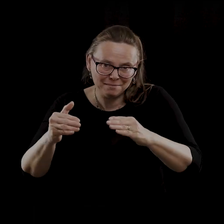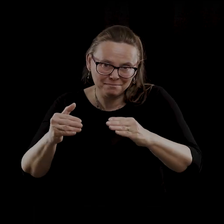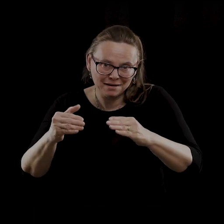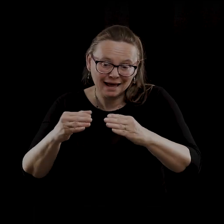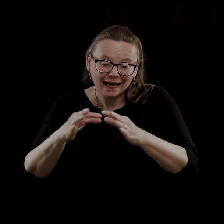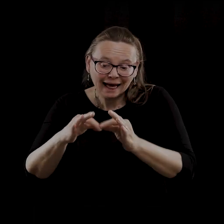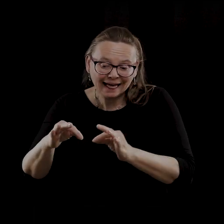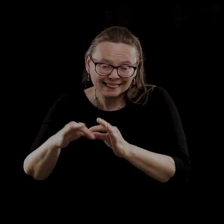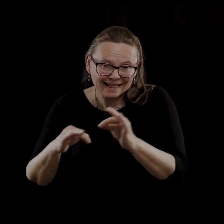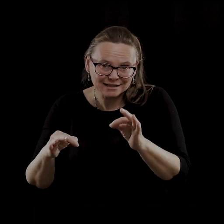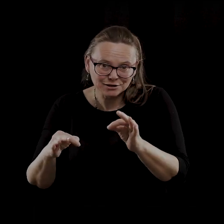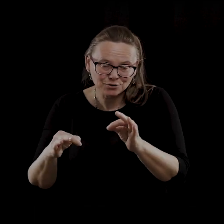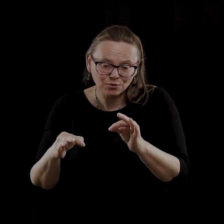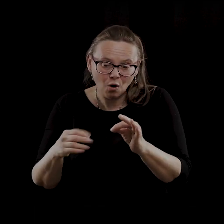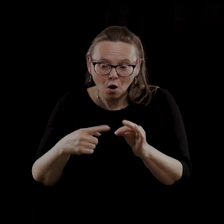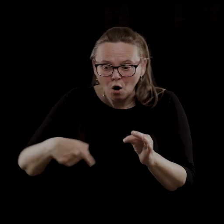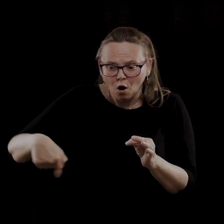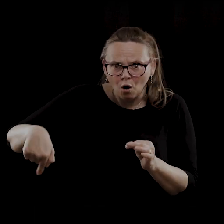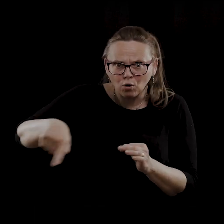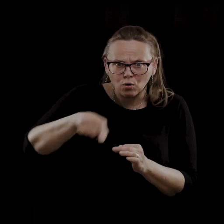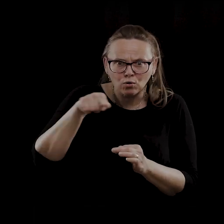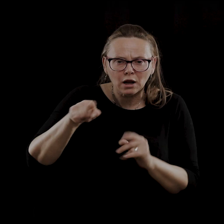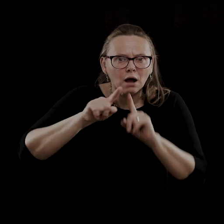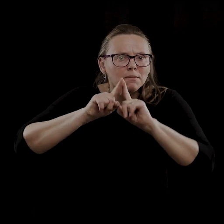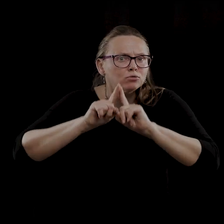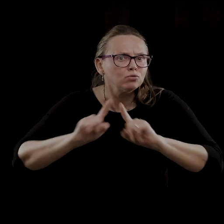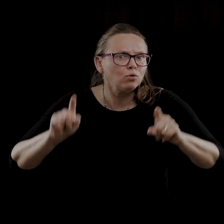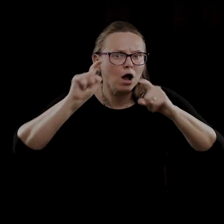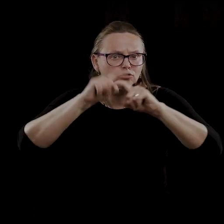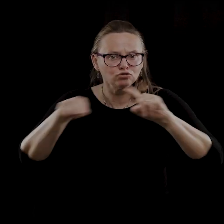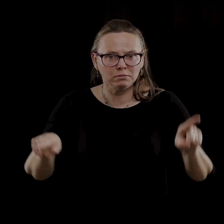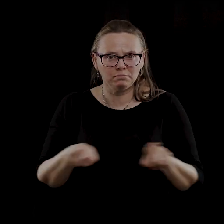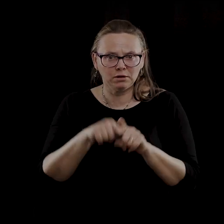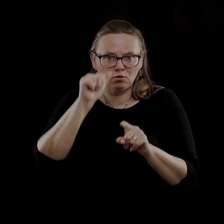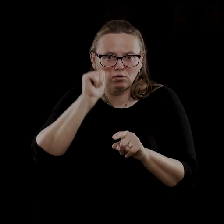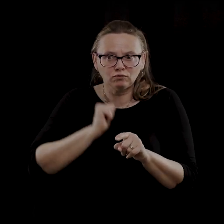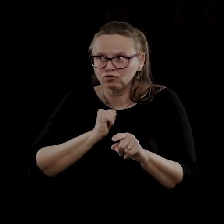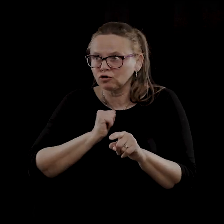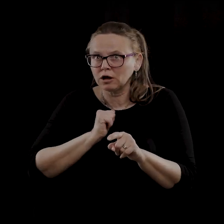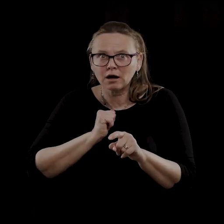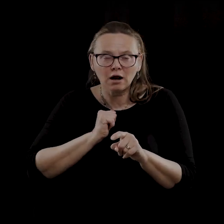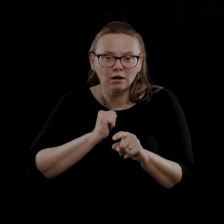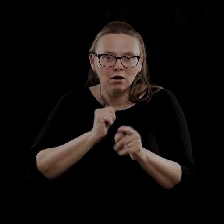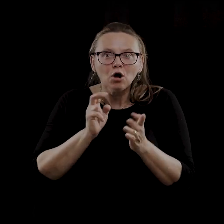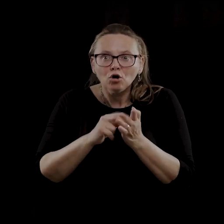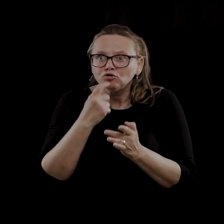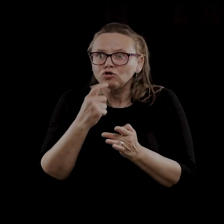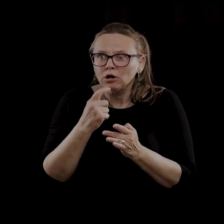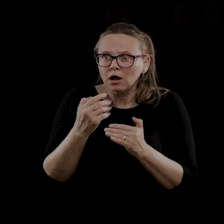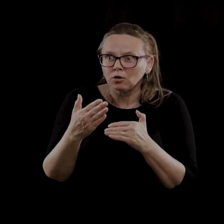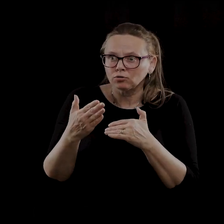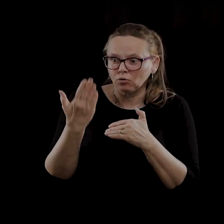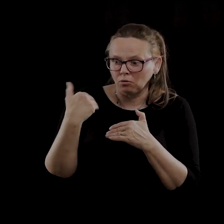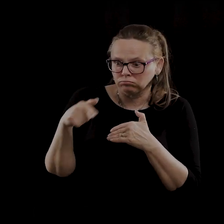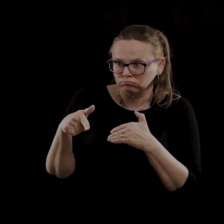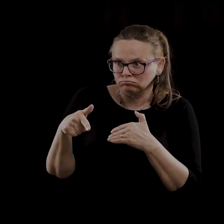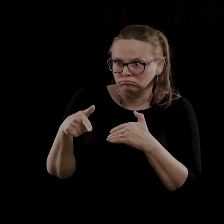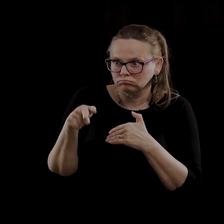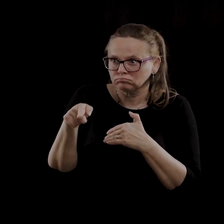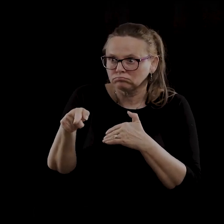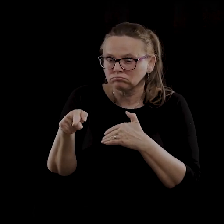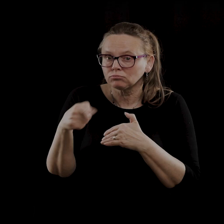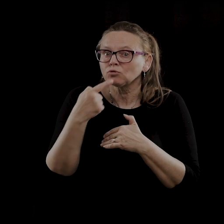Okoli njega pa so bili drugačni predmeti kot včeraj. Pa še nekdo je bil tam.